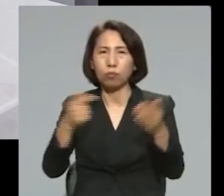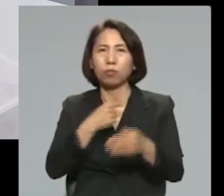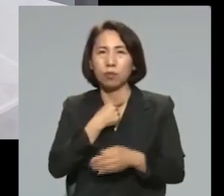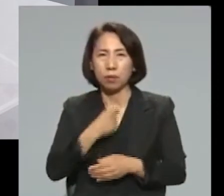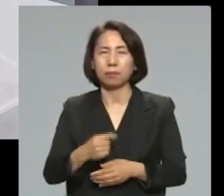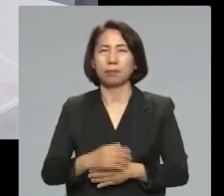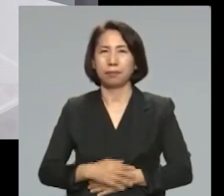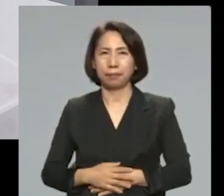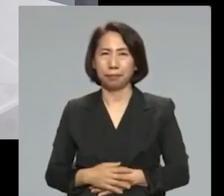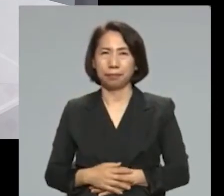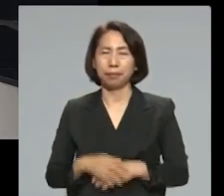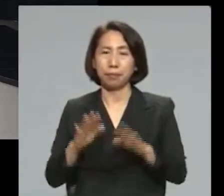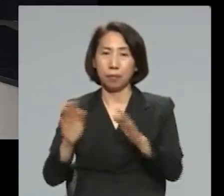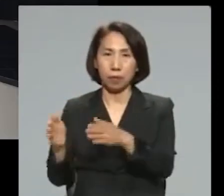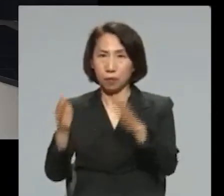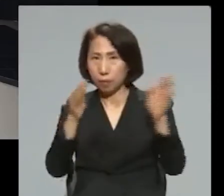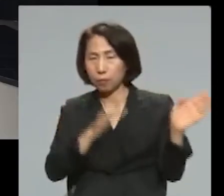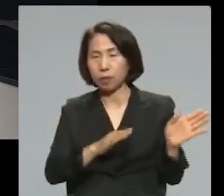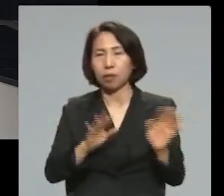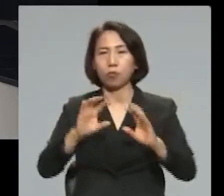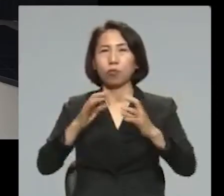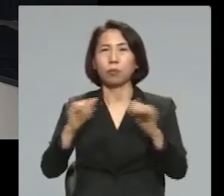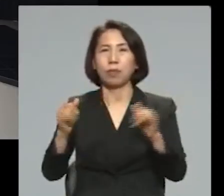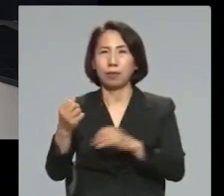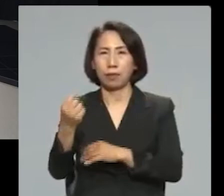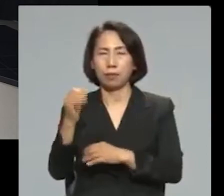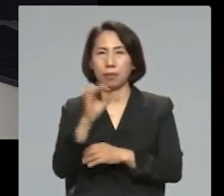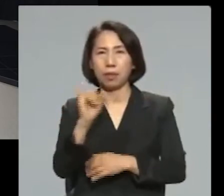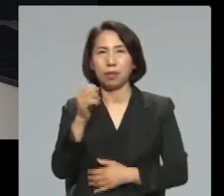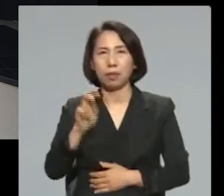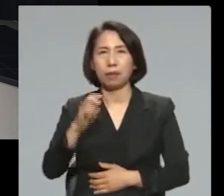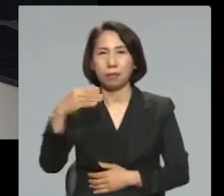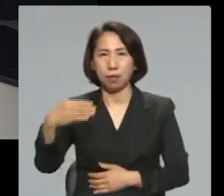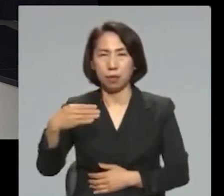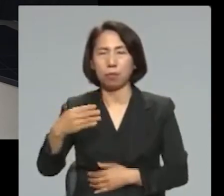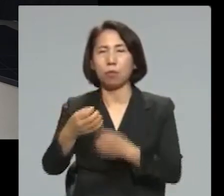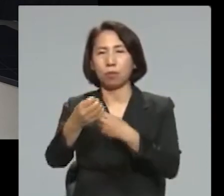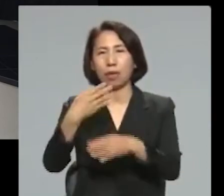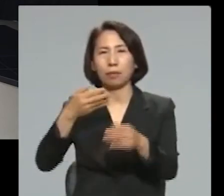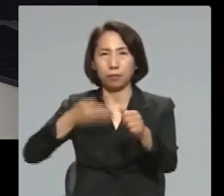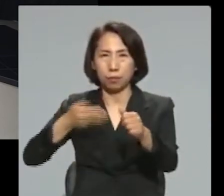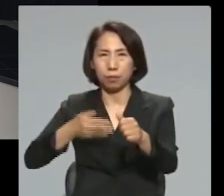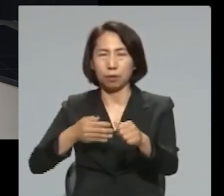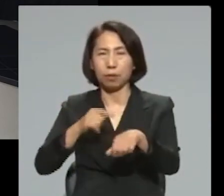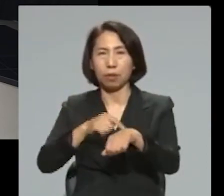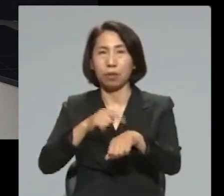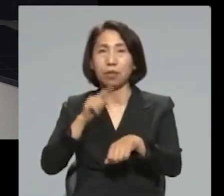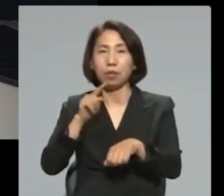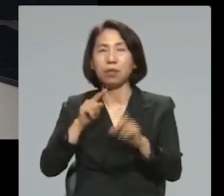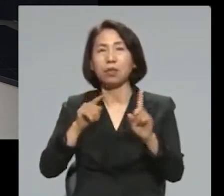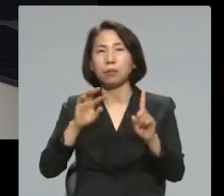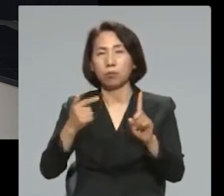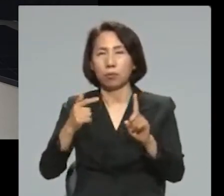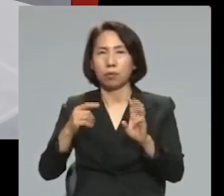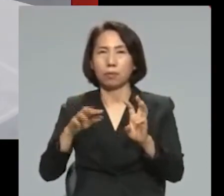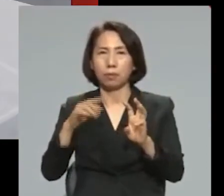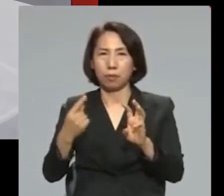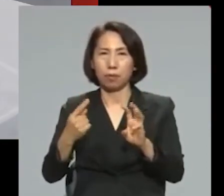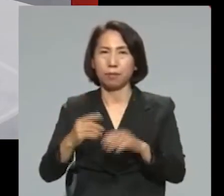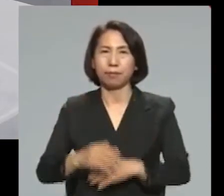좋습니다. 이번엔 국민의힘 이남철 후보 답변해 주십시오. 역시 시간은 1분 30초입니다. 예,